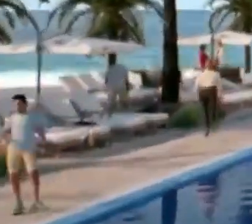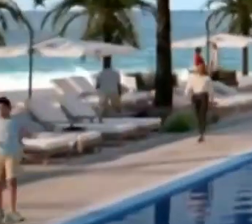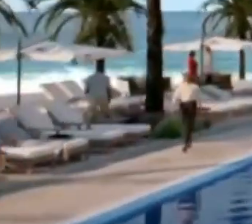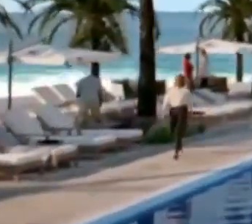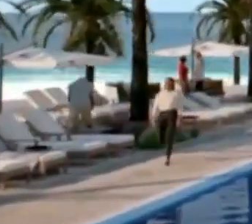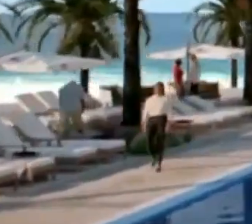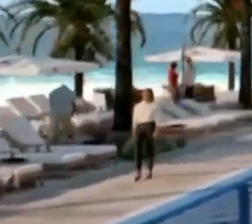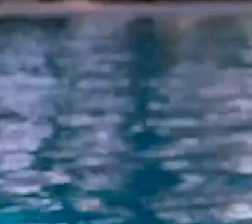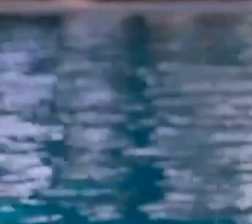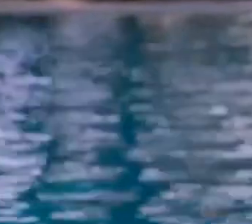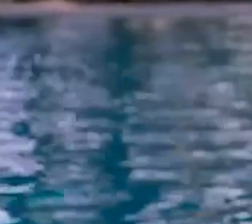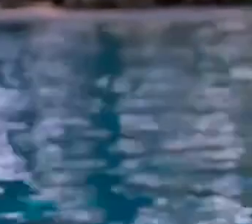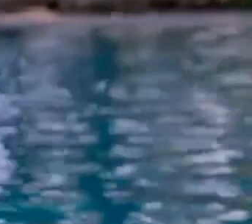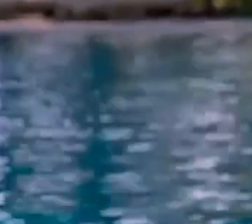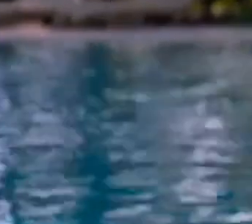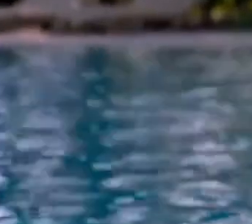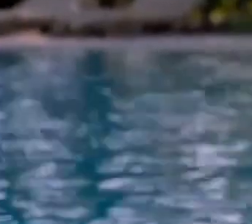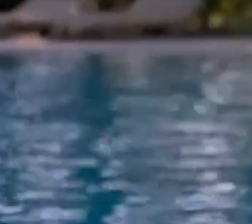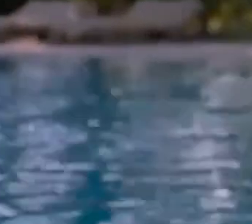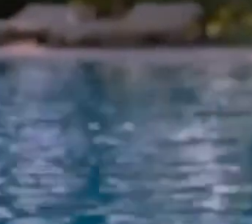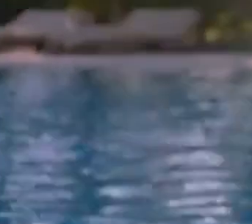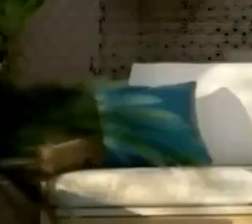مع خدمات ومرافق متميزة.